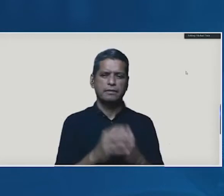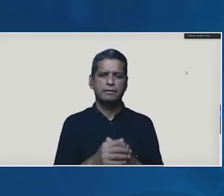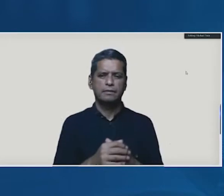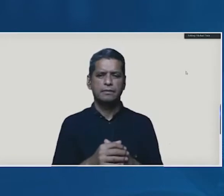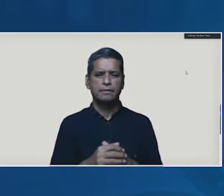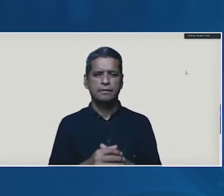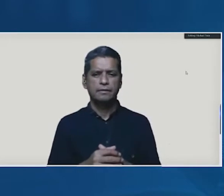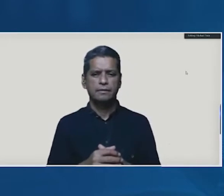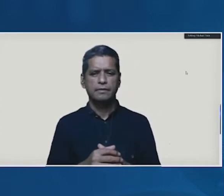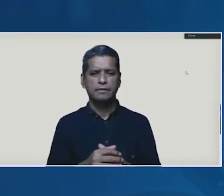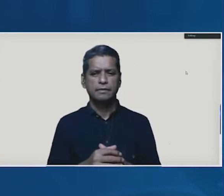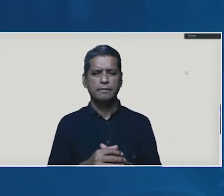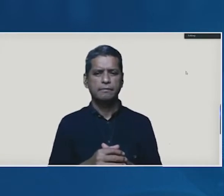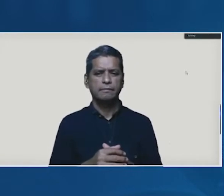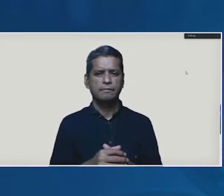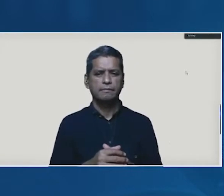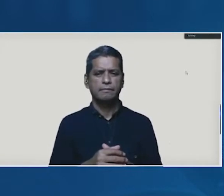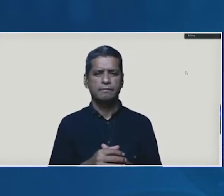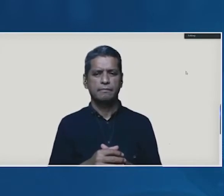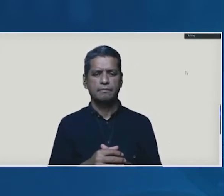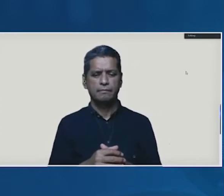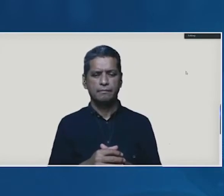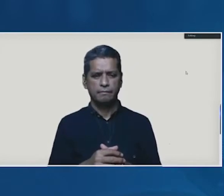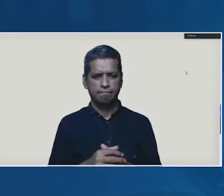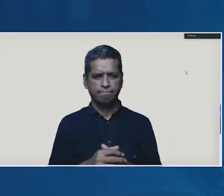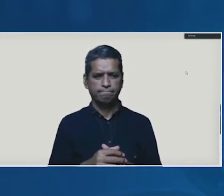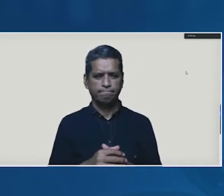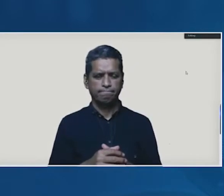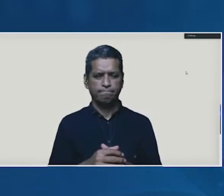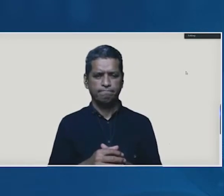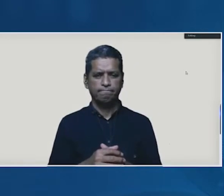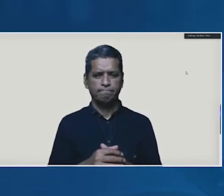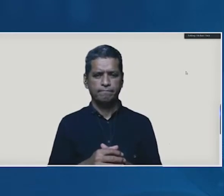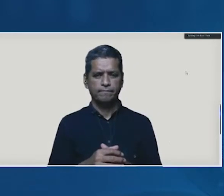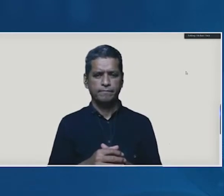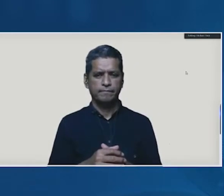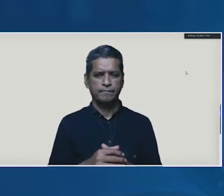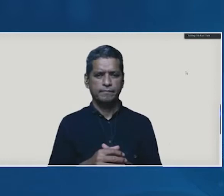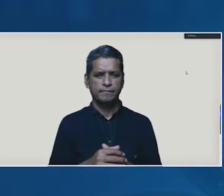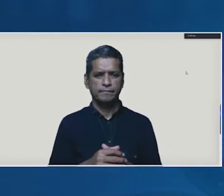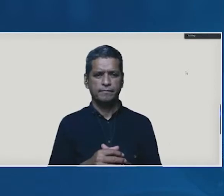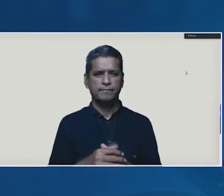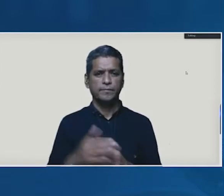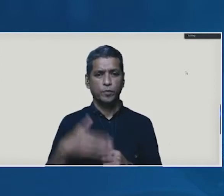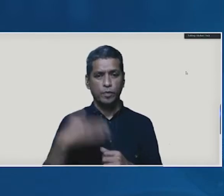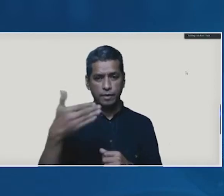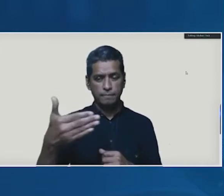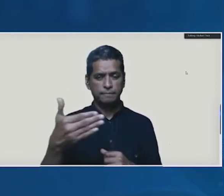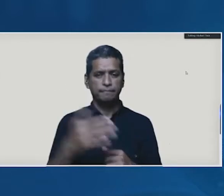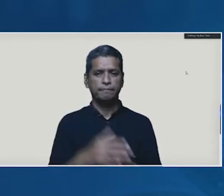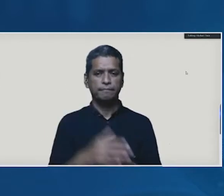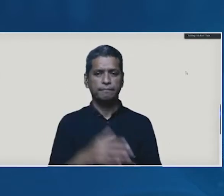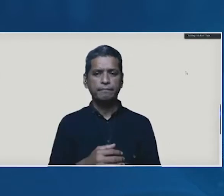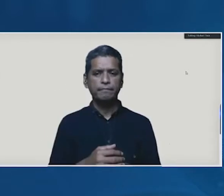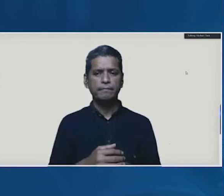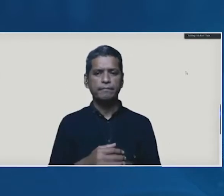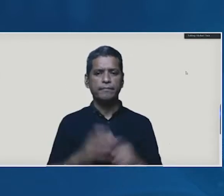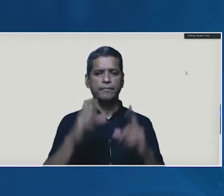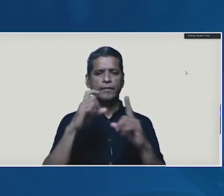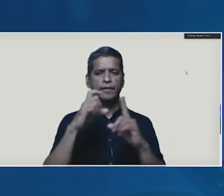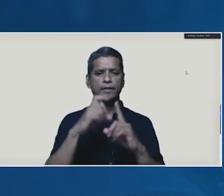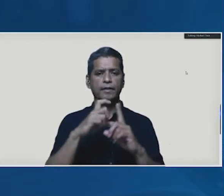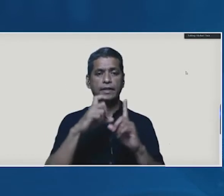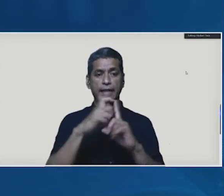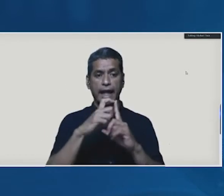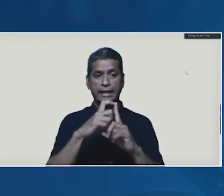akan dapat teratasi kemudian diceritakan Daniel menghadap